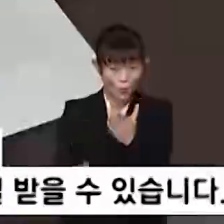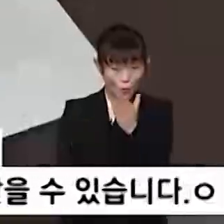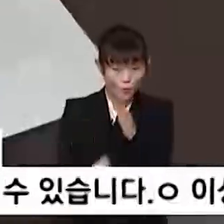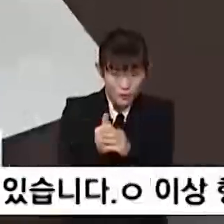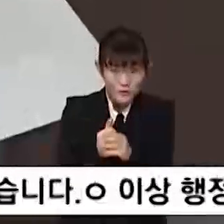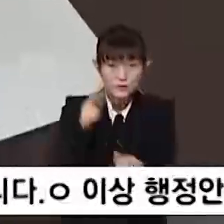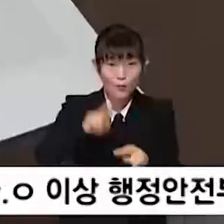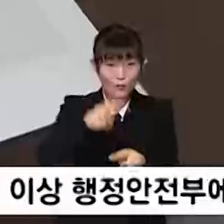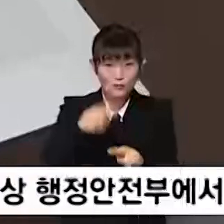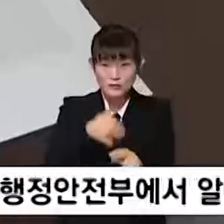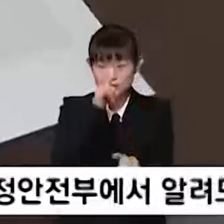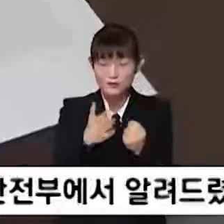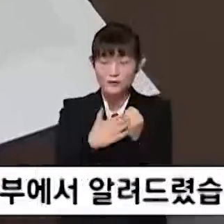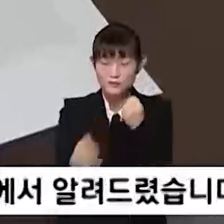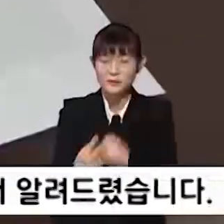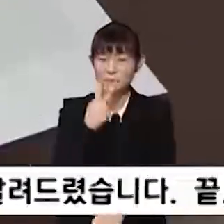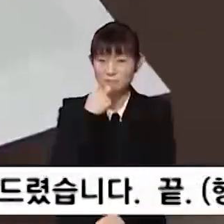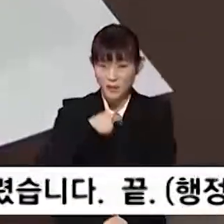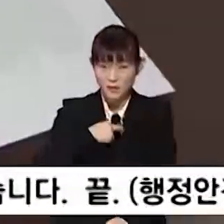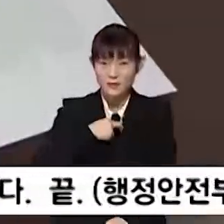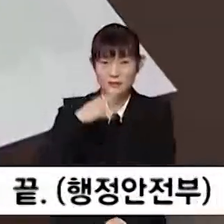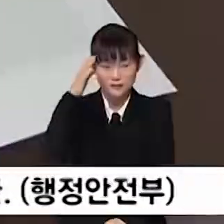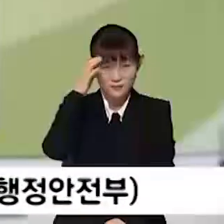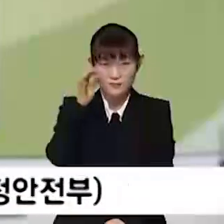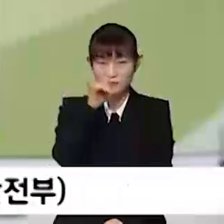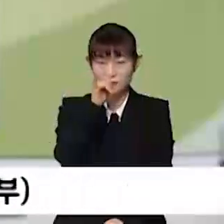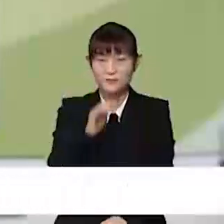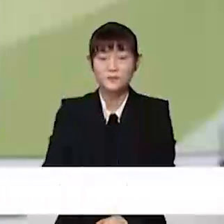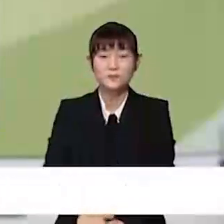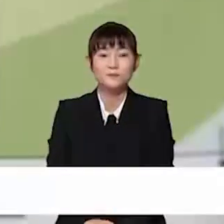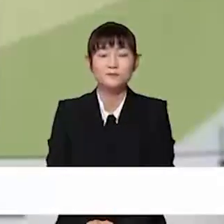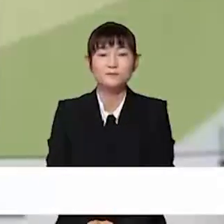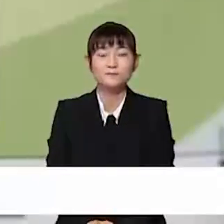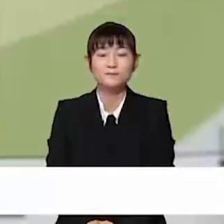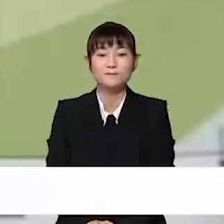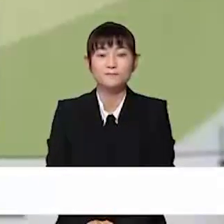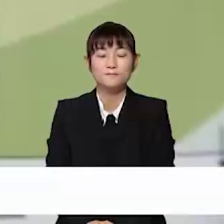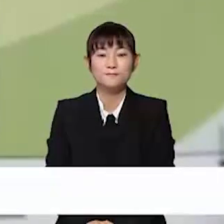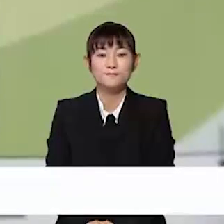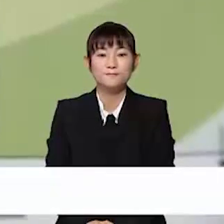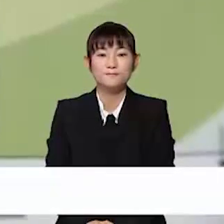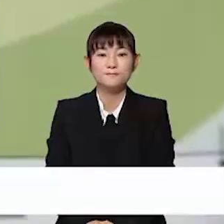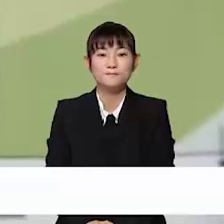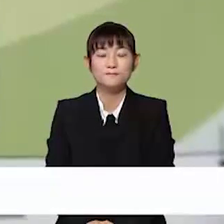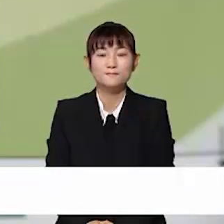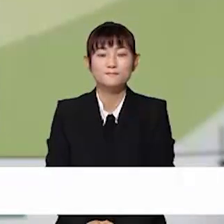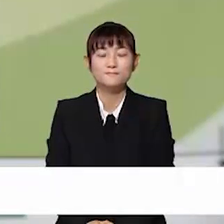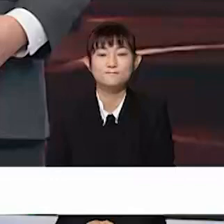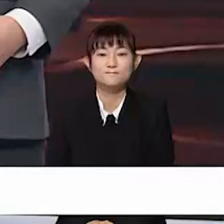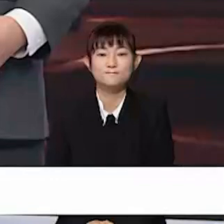더해지면서 일석삼조의 효과를 거두고 있습니다. KBC 박성호입니다.